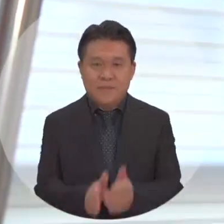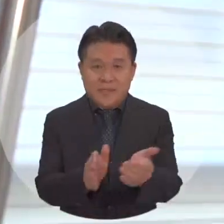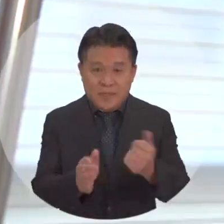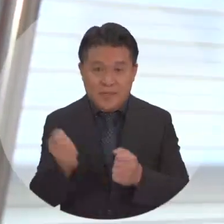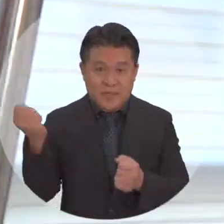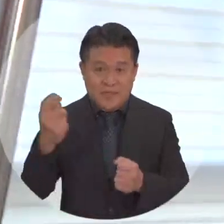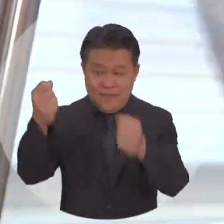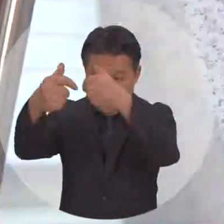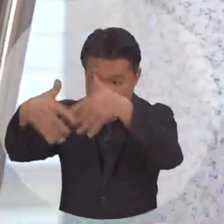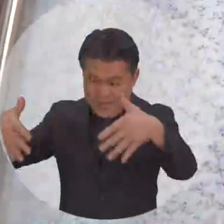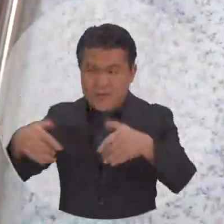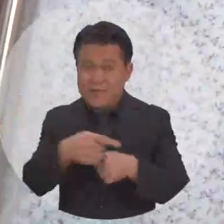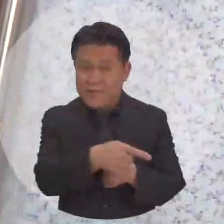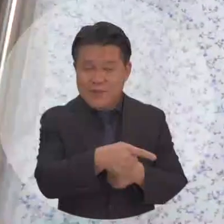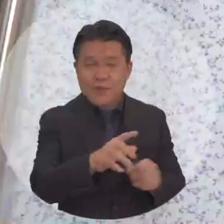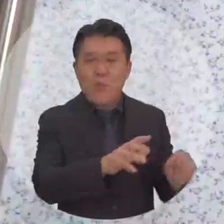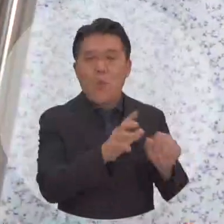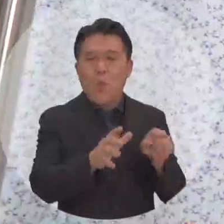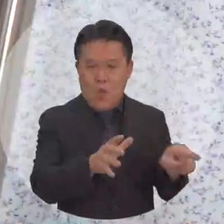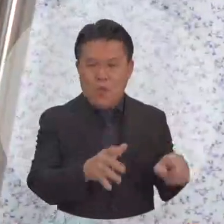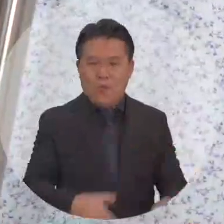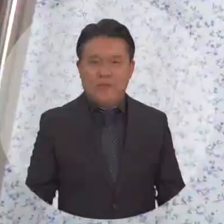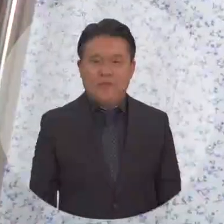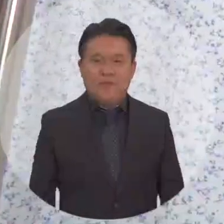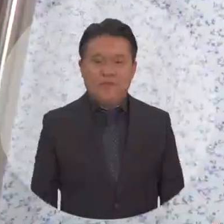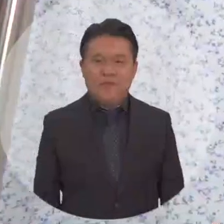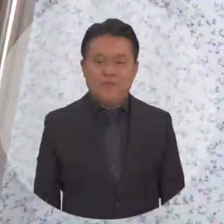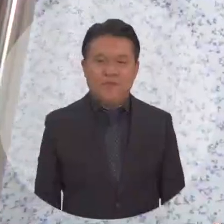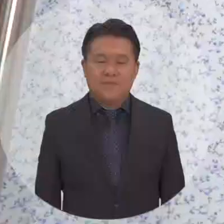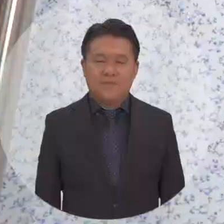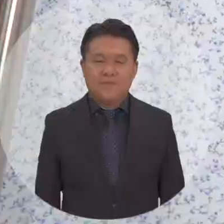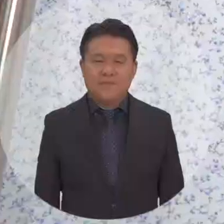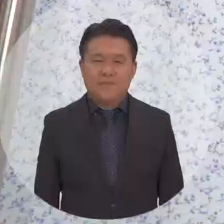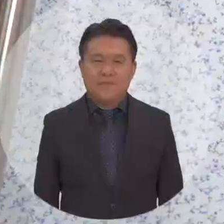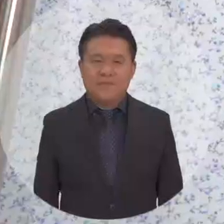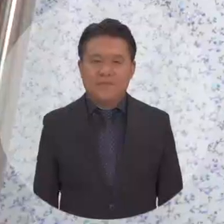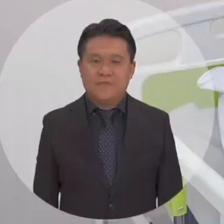시작 전 커튼을 쳐 대상자를 보호합니다.